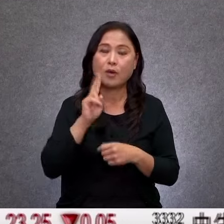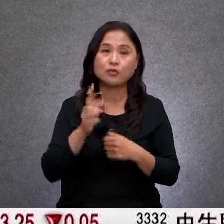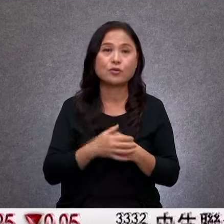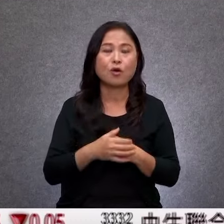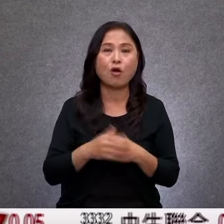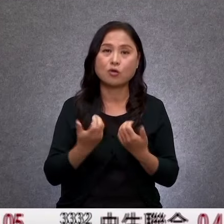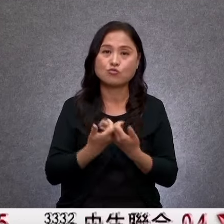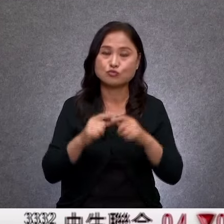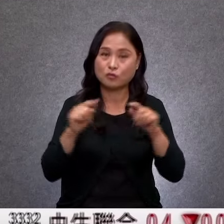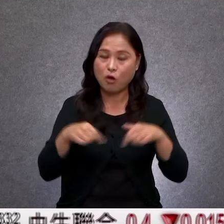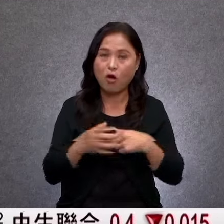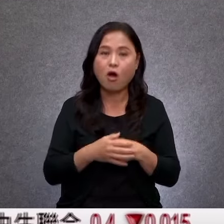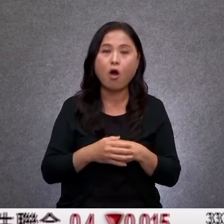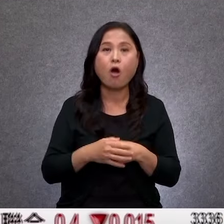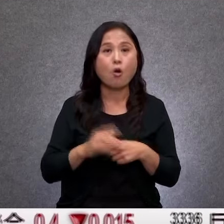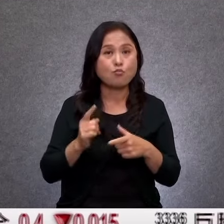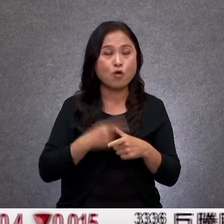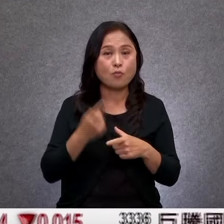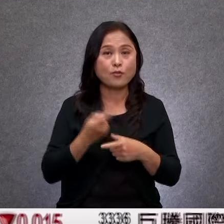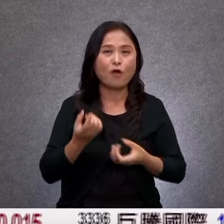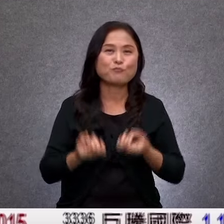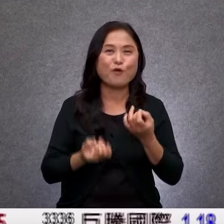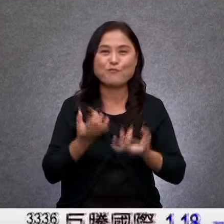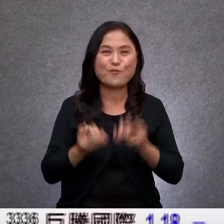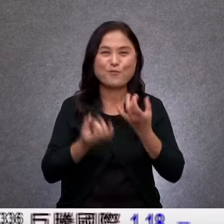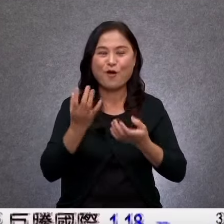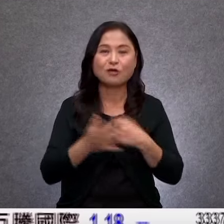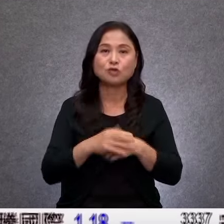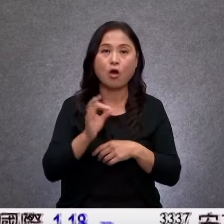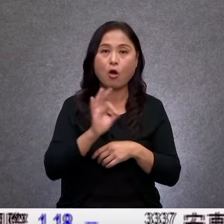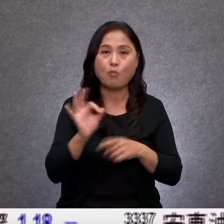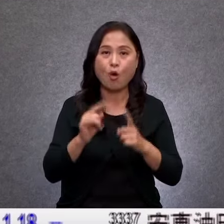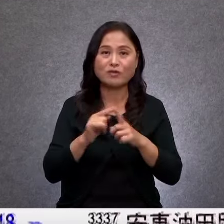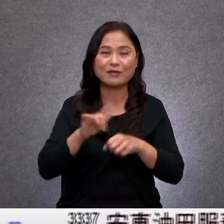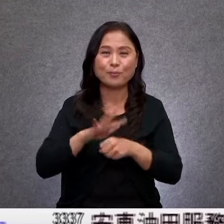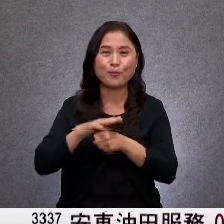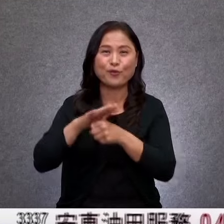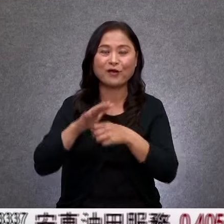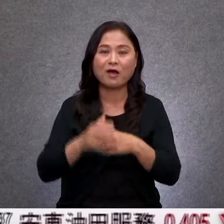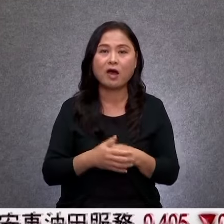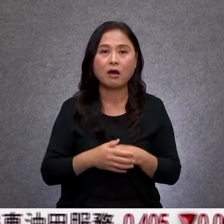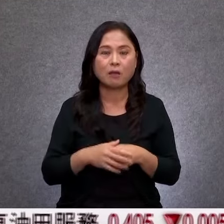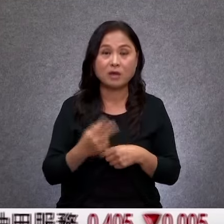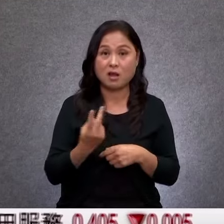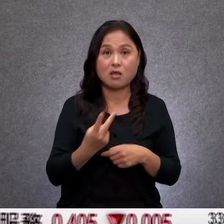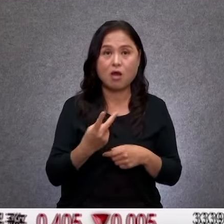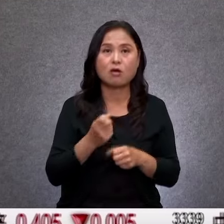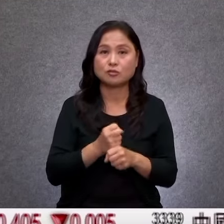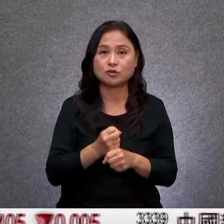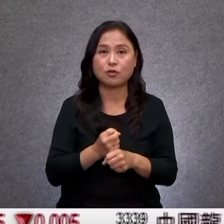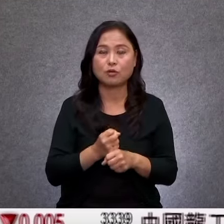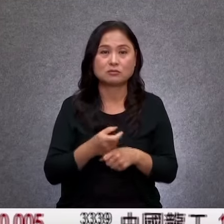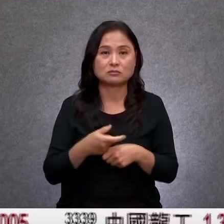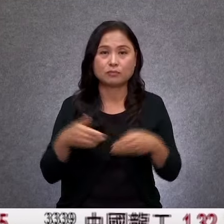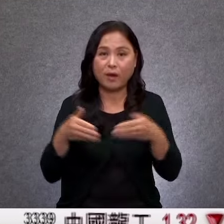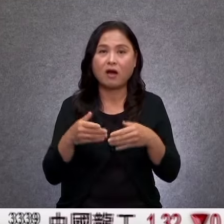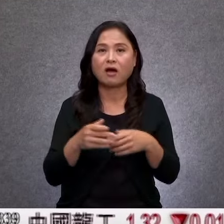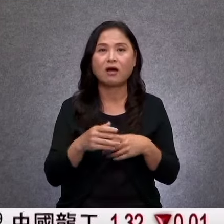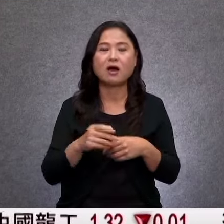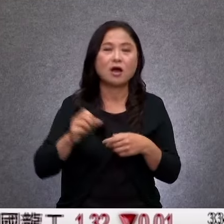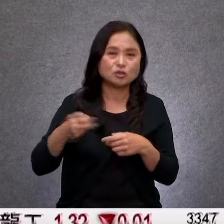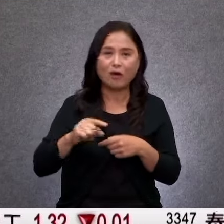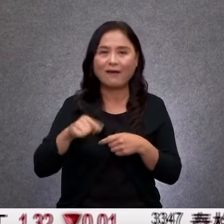去。譬如在預算案裡面我們提到每月放煙火，另外有無人機，都不是只是單純做